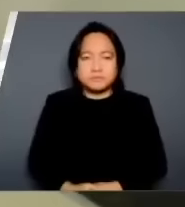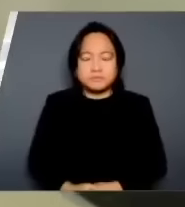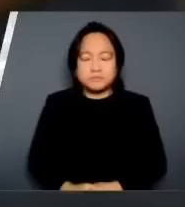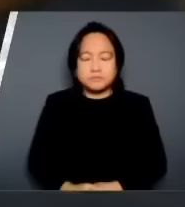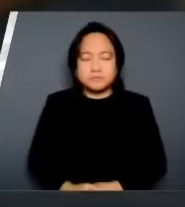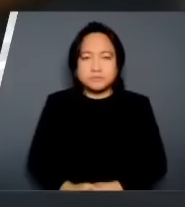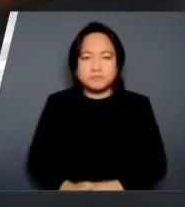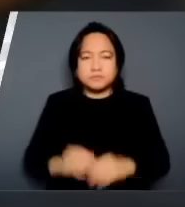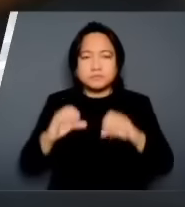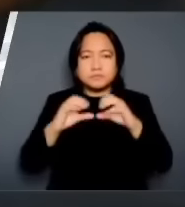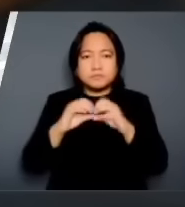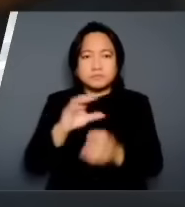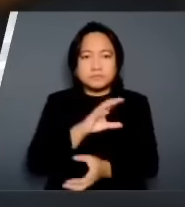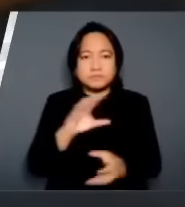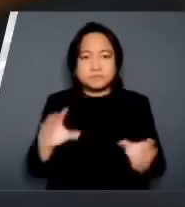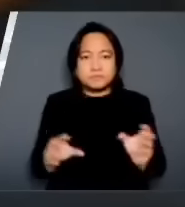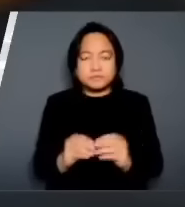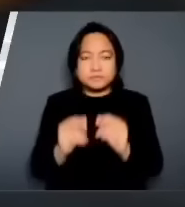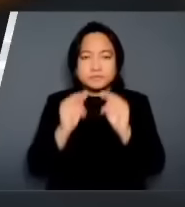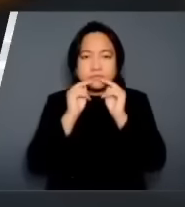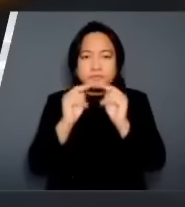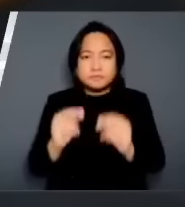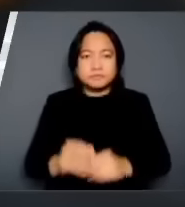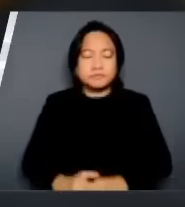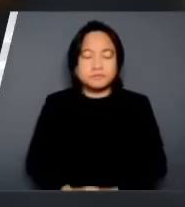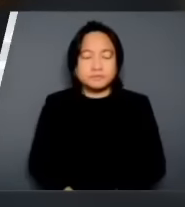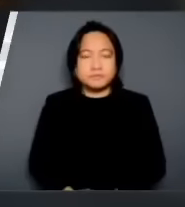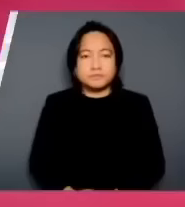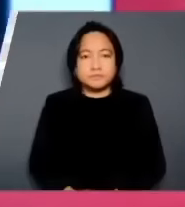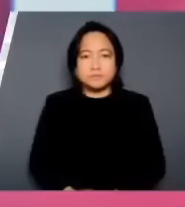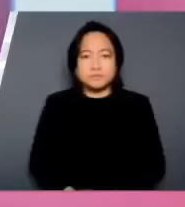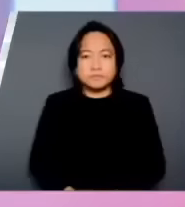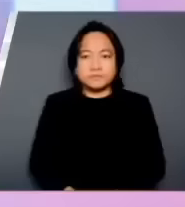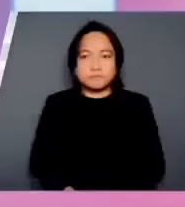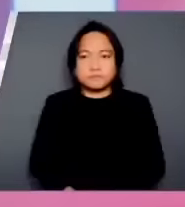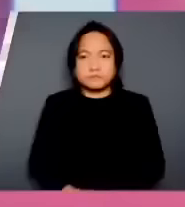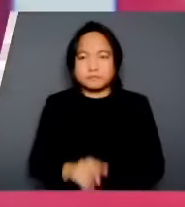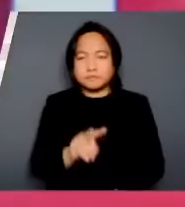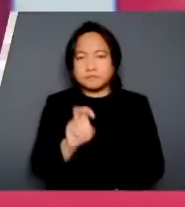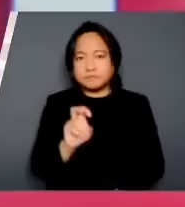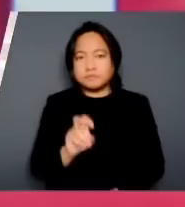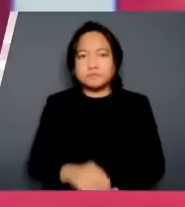Integrated News, ako si Mark Salazar, ang inyong saksi.